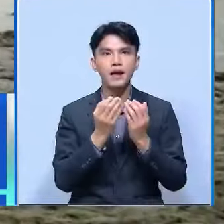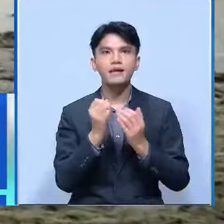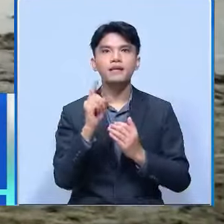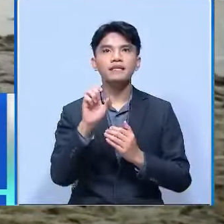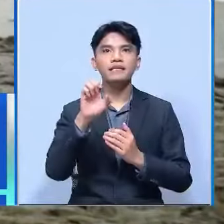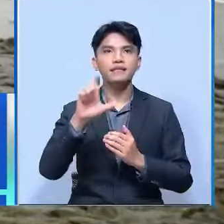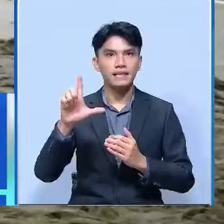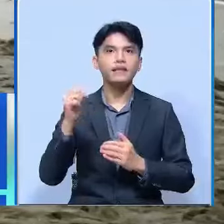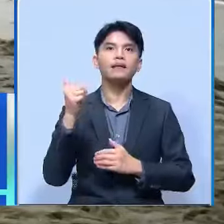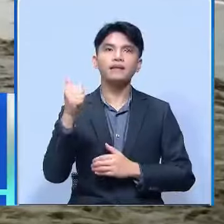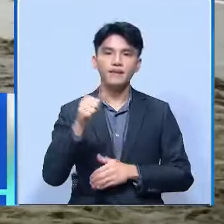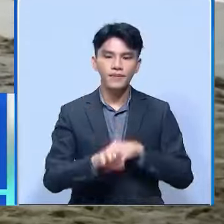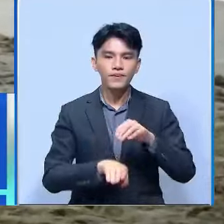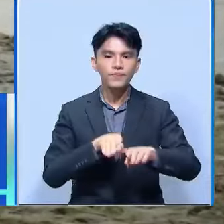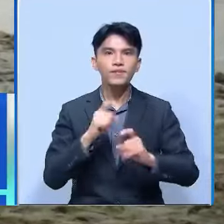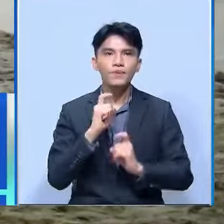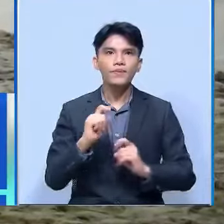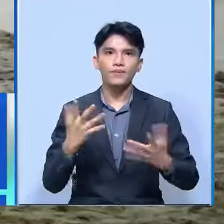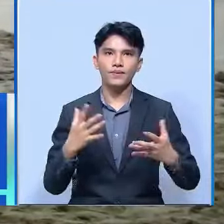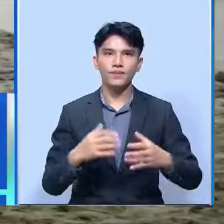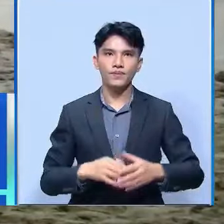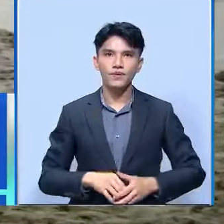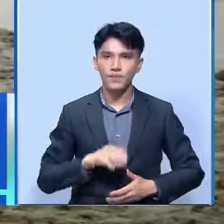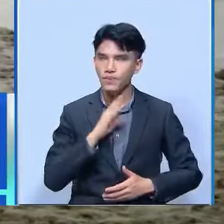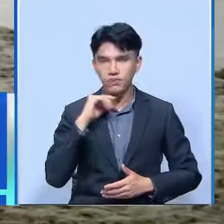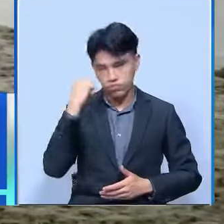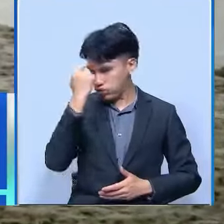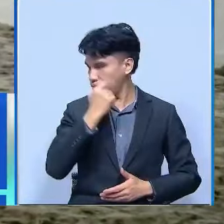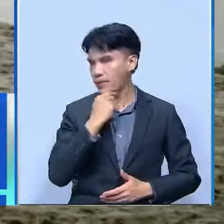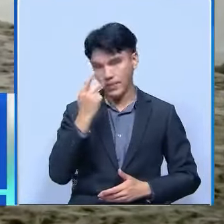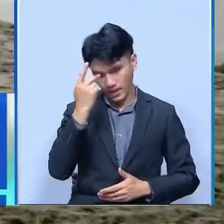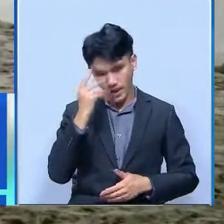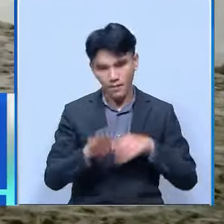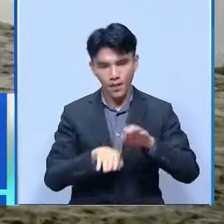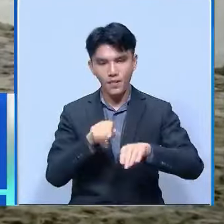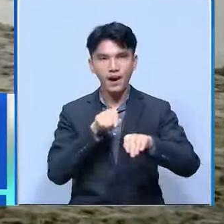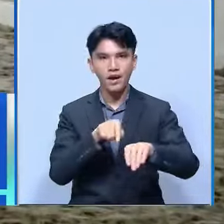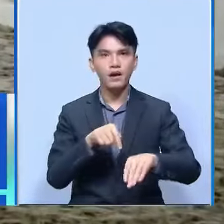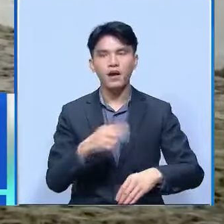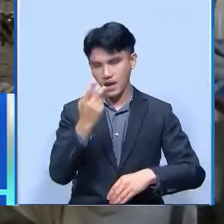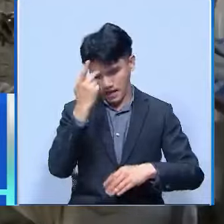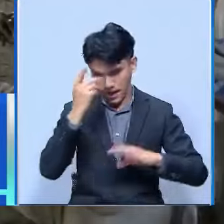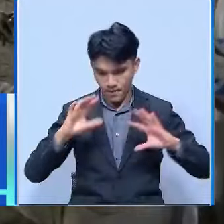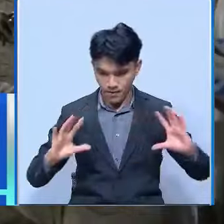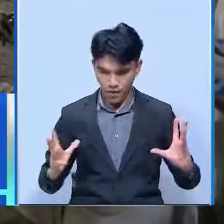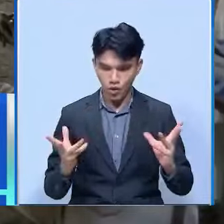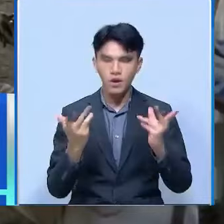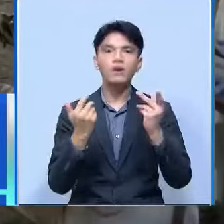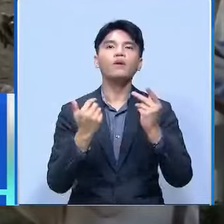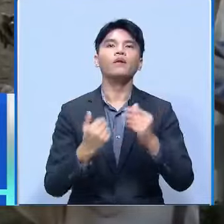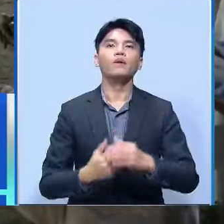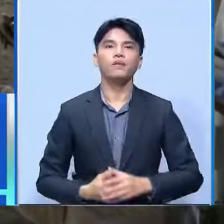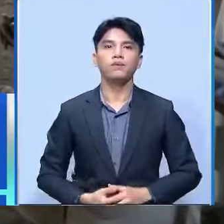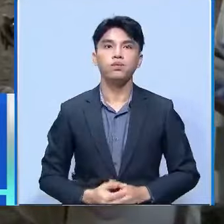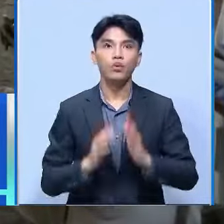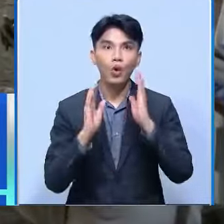มพอไปลุยไฟแล้วจะไม่ได้รับอันตรายหากใครอยู่ในคราวเคราะห์การไปลุยไฟแบบนี้ก็จะทำให้หมดเคราะห ์ค่ะสำหรับการลุยไฟสำหรับผู้ที่ถือศี